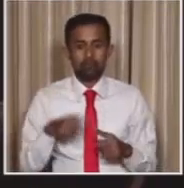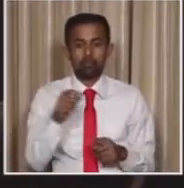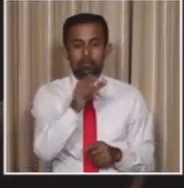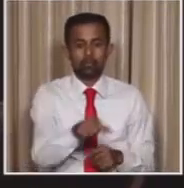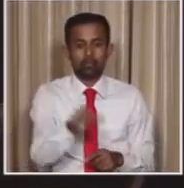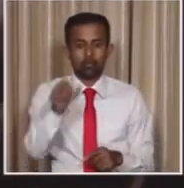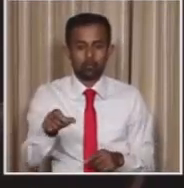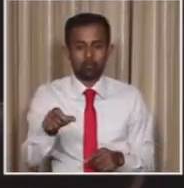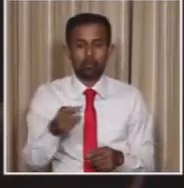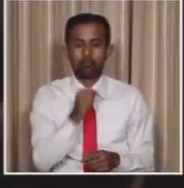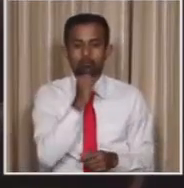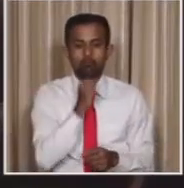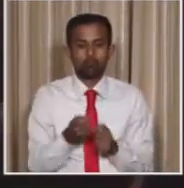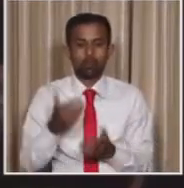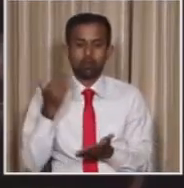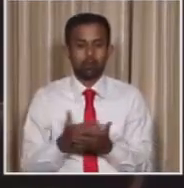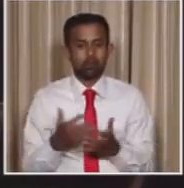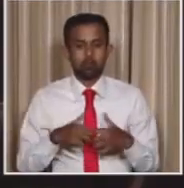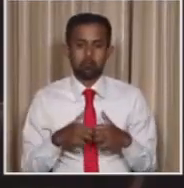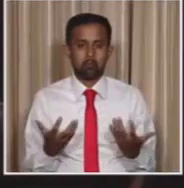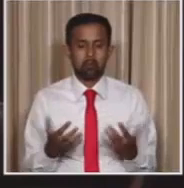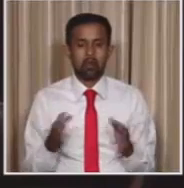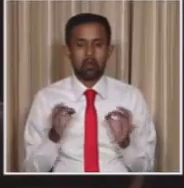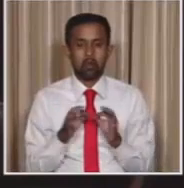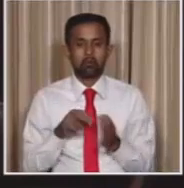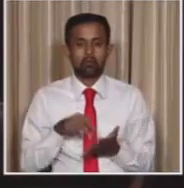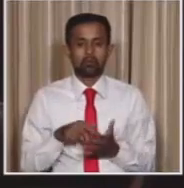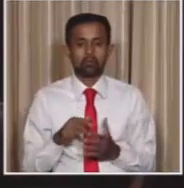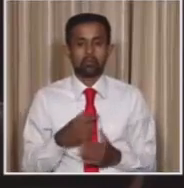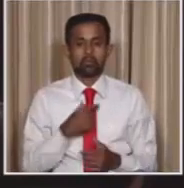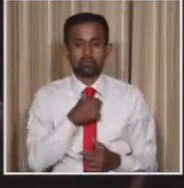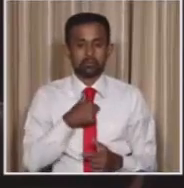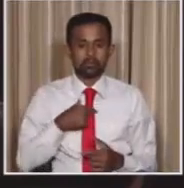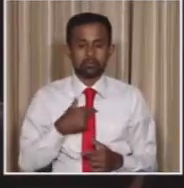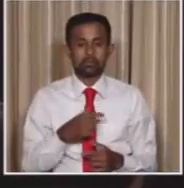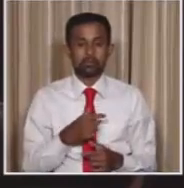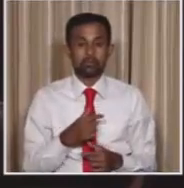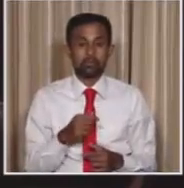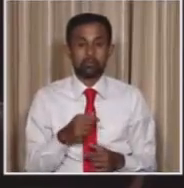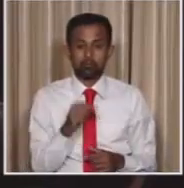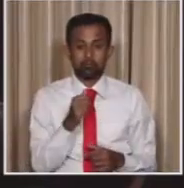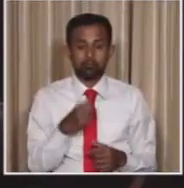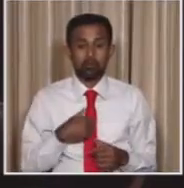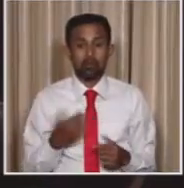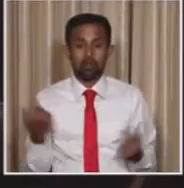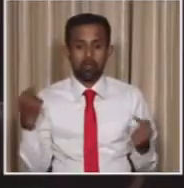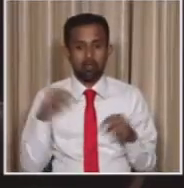කට්ටියගේ පෙන්ෂන් නතර කරාට කමන්නේ නැහැ. නිකන් බෝගම්බර නැගලා ටී ෂර්ට් කෑල්ලක් ගහගෙන බඩු චුට්ටක් දාලා හැබැයි ඒ වෙලාවේ ඉඳලා